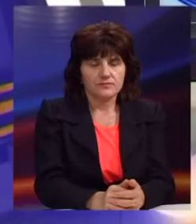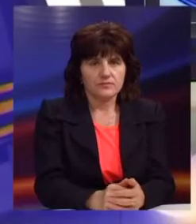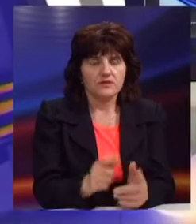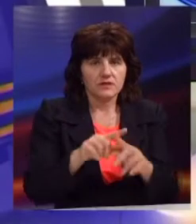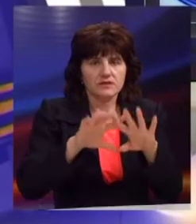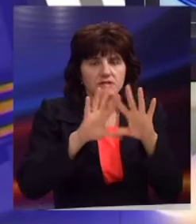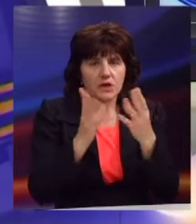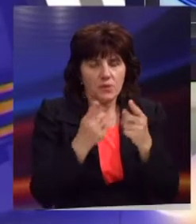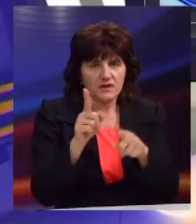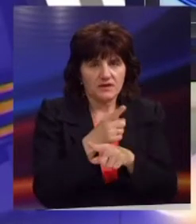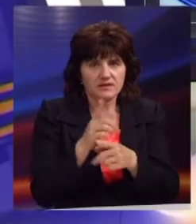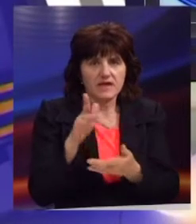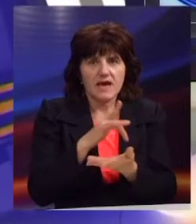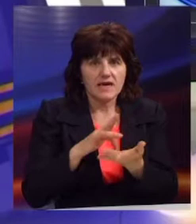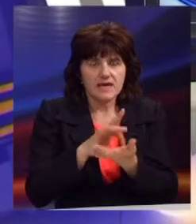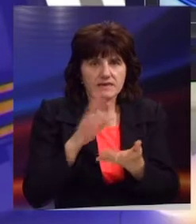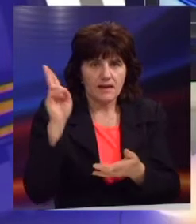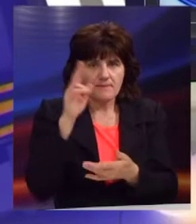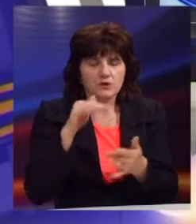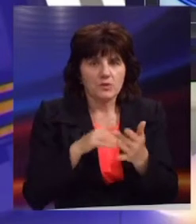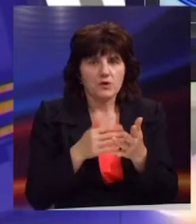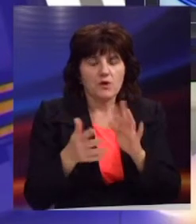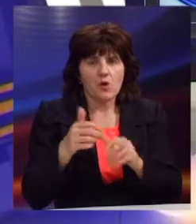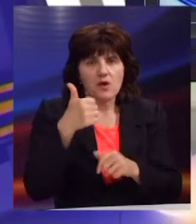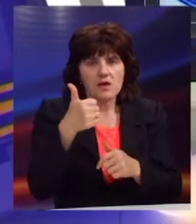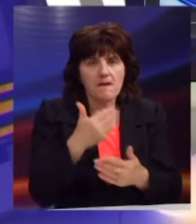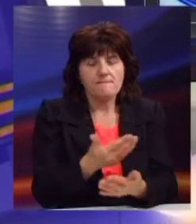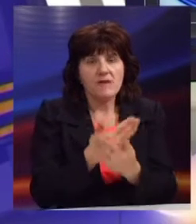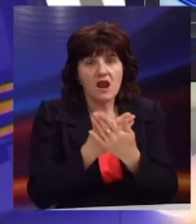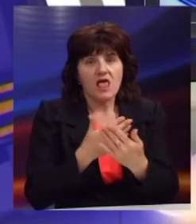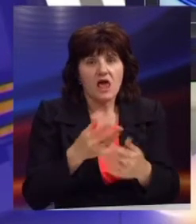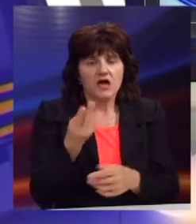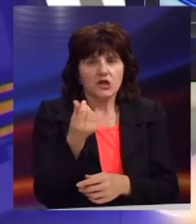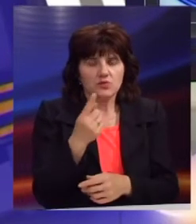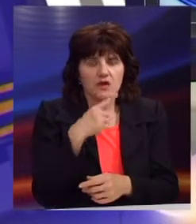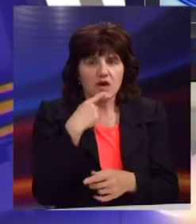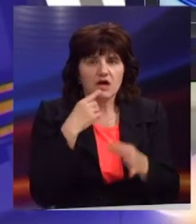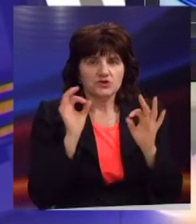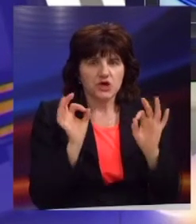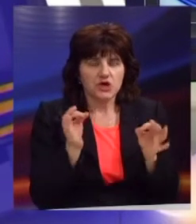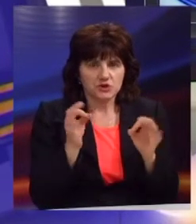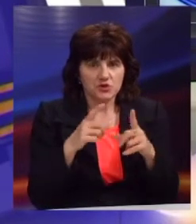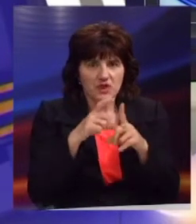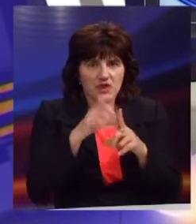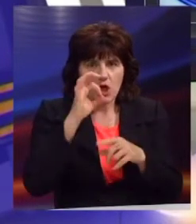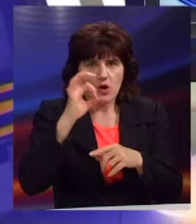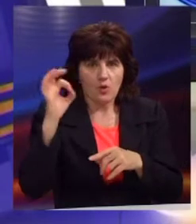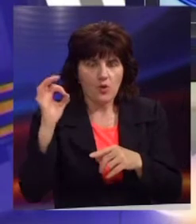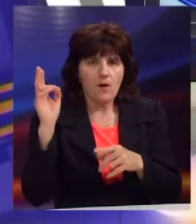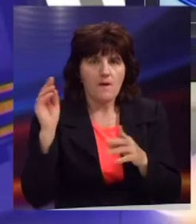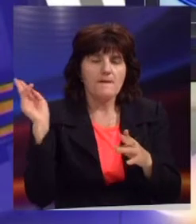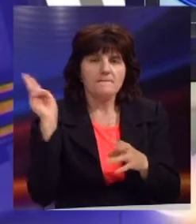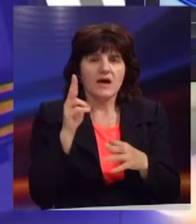Za kompletnu sanaciju jezera Palić potrebno je oko milijardu dinara, rekao je član Saveta stručnjaka DOO Park